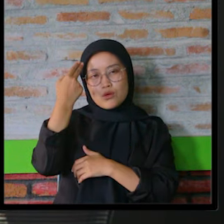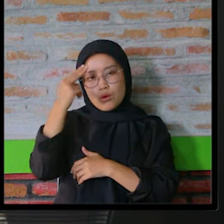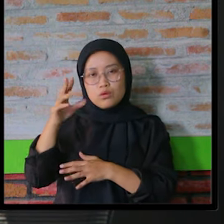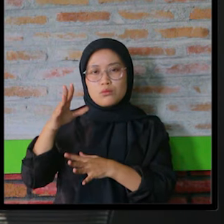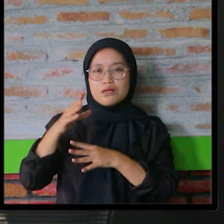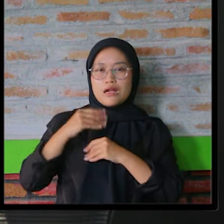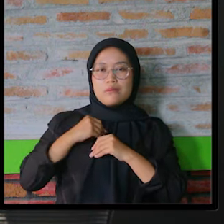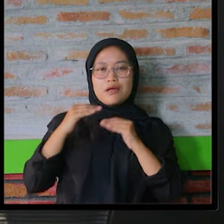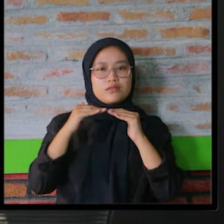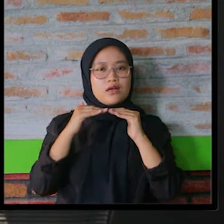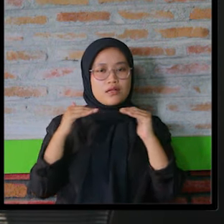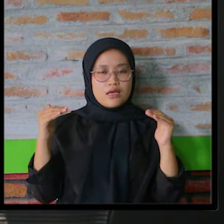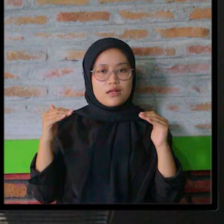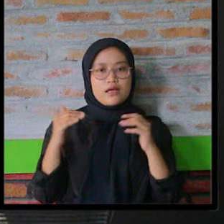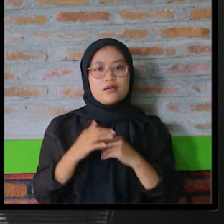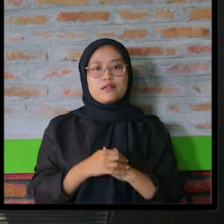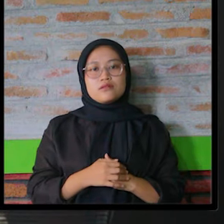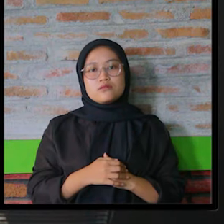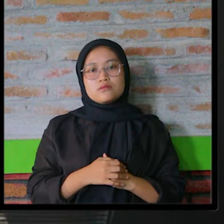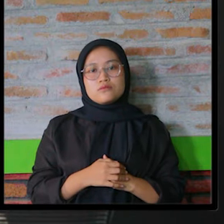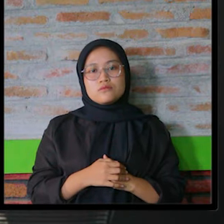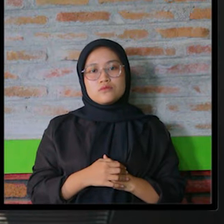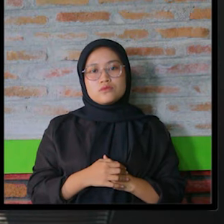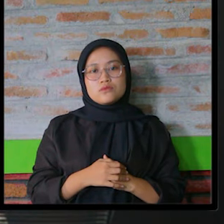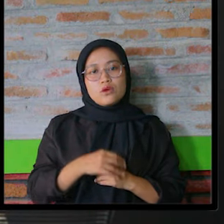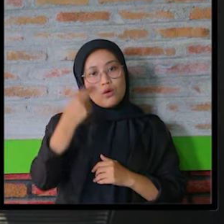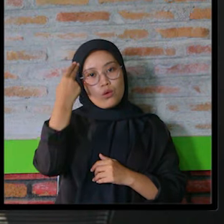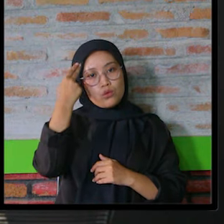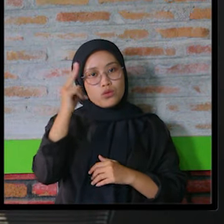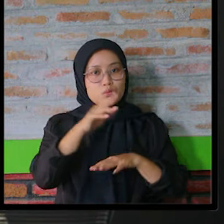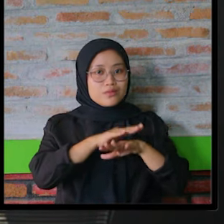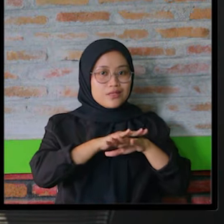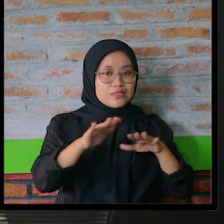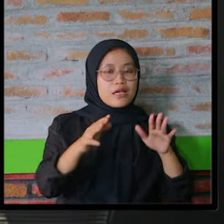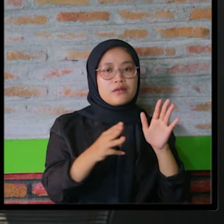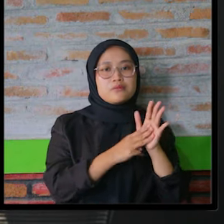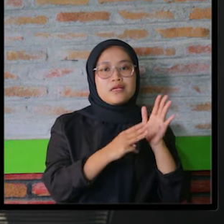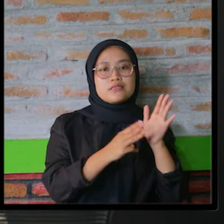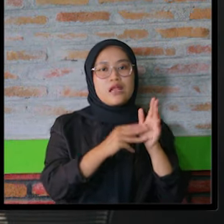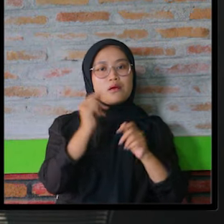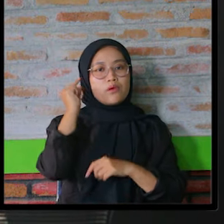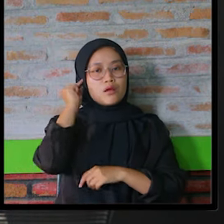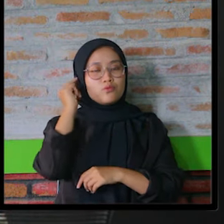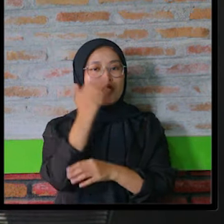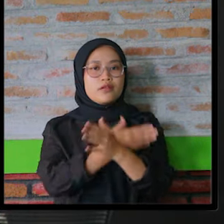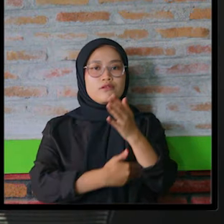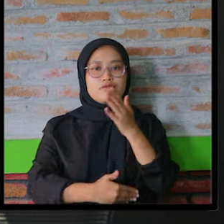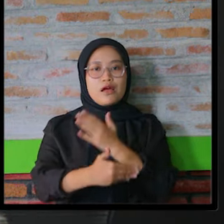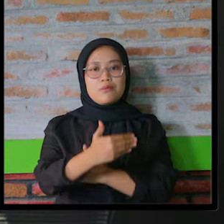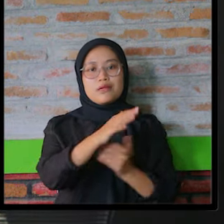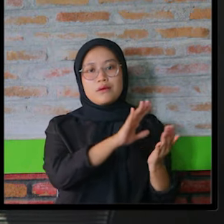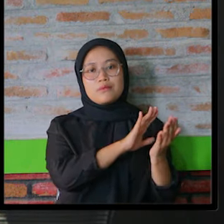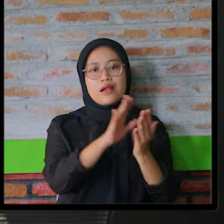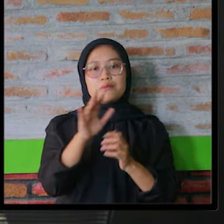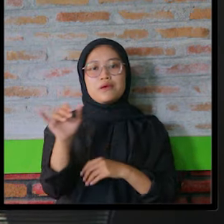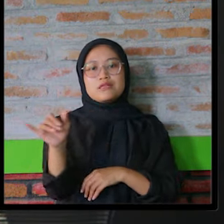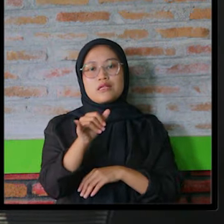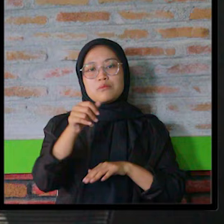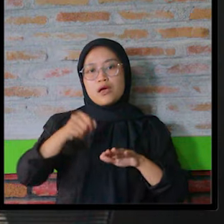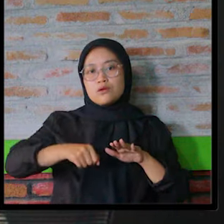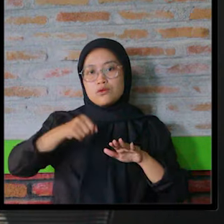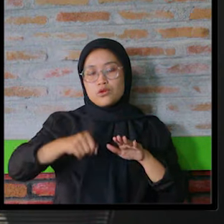ee terhadap penanganan ee perempuan diabel yang berhadapan dengan hukum nah saya Nini